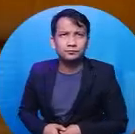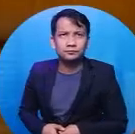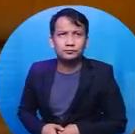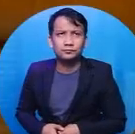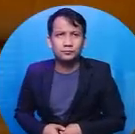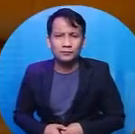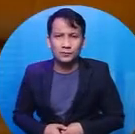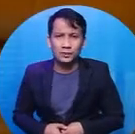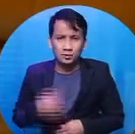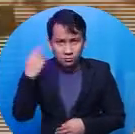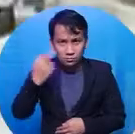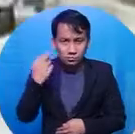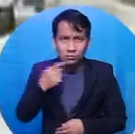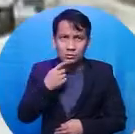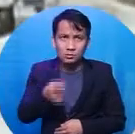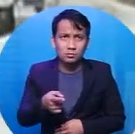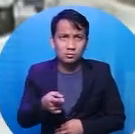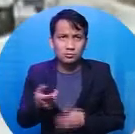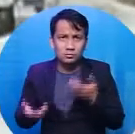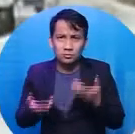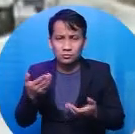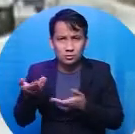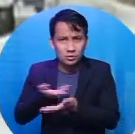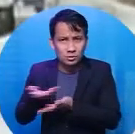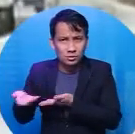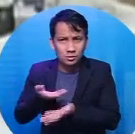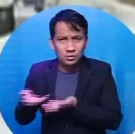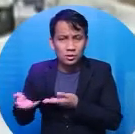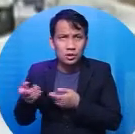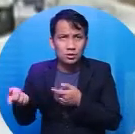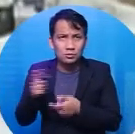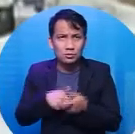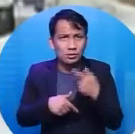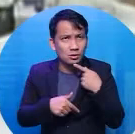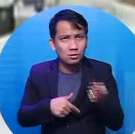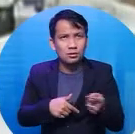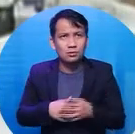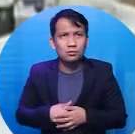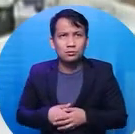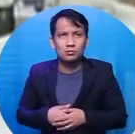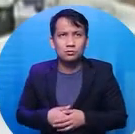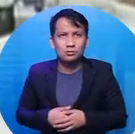one of the reasons, really, I would say, even without consulting the body,